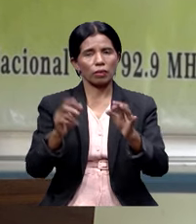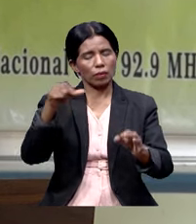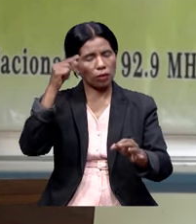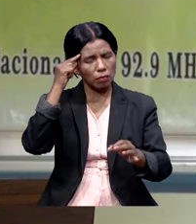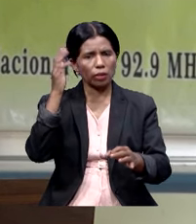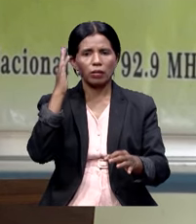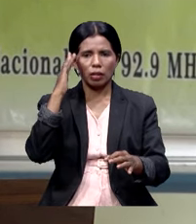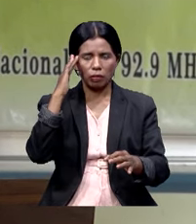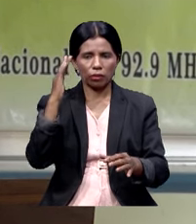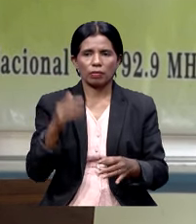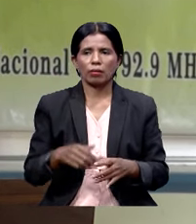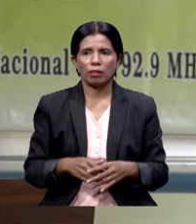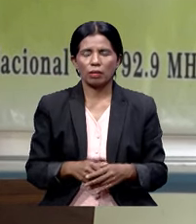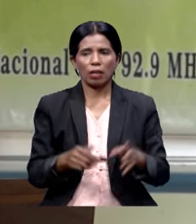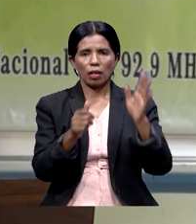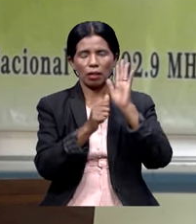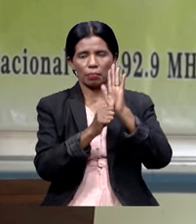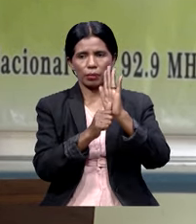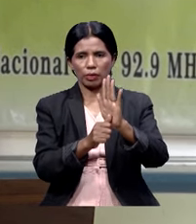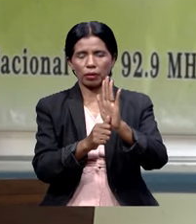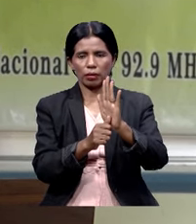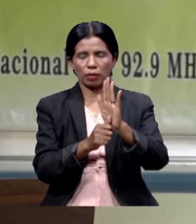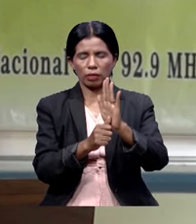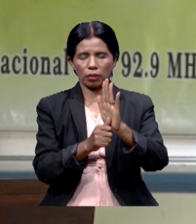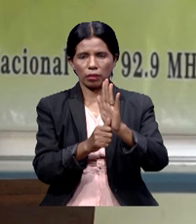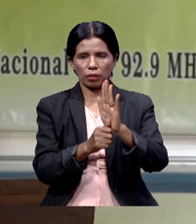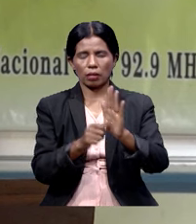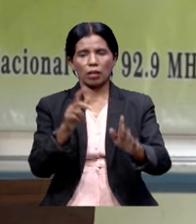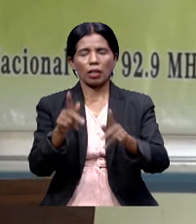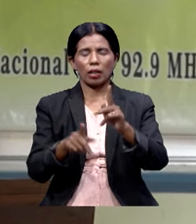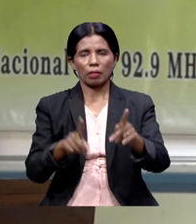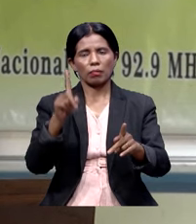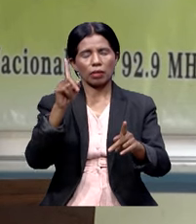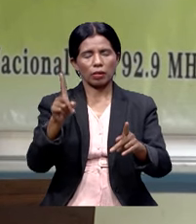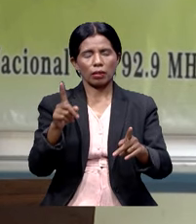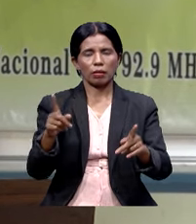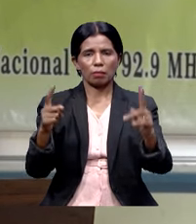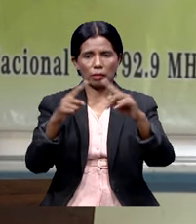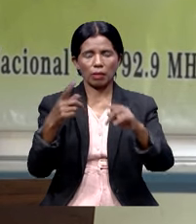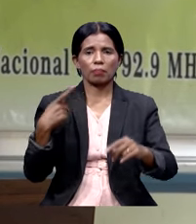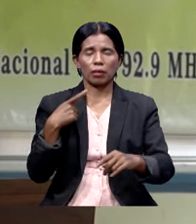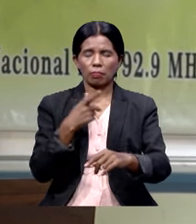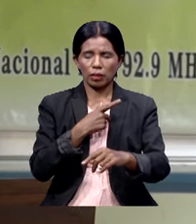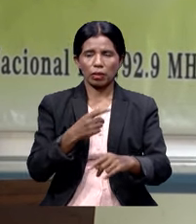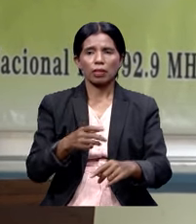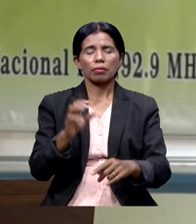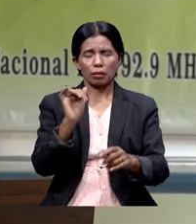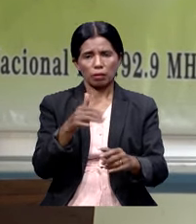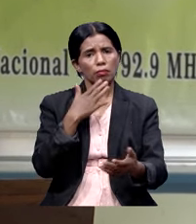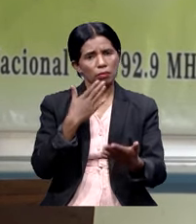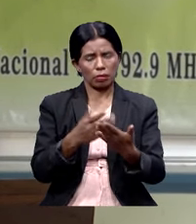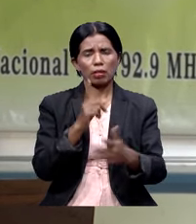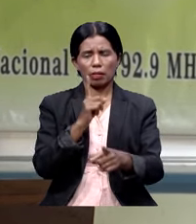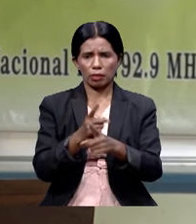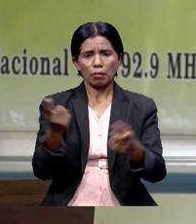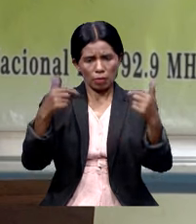atu apresenta candidato mai parlamento para apreciar ho aprova ne dia kita mai